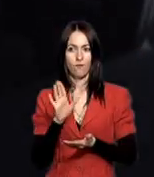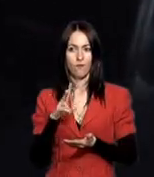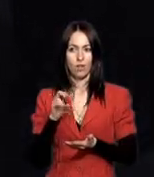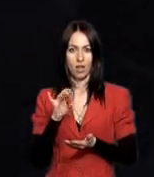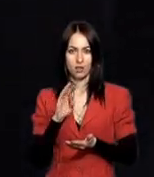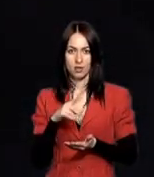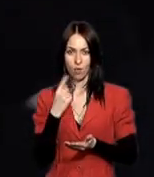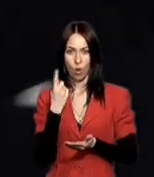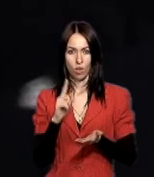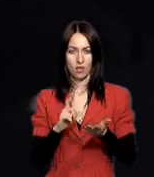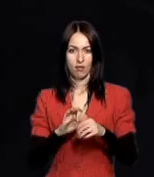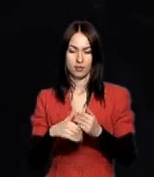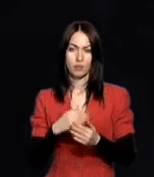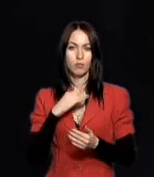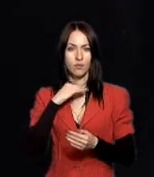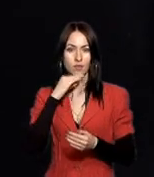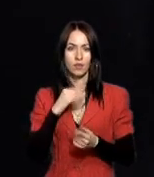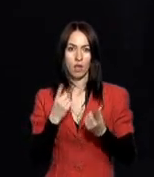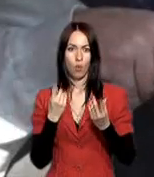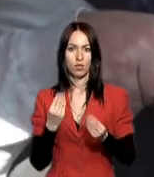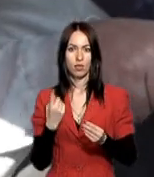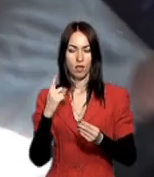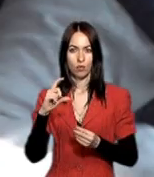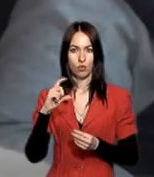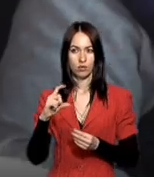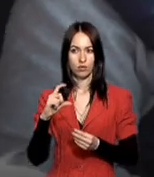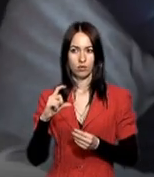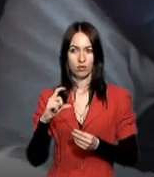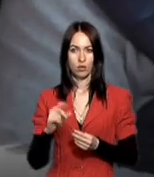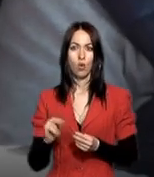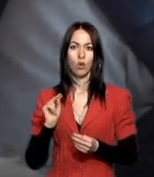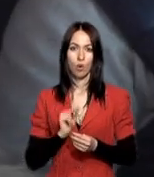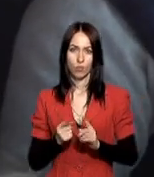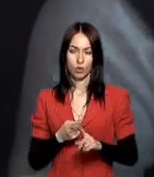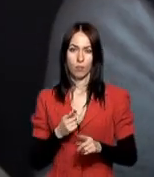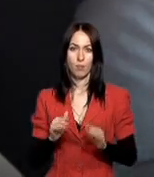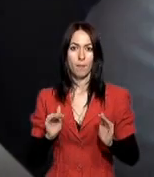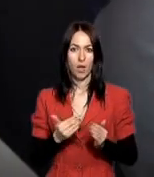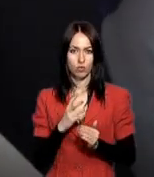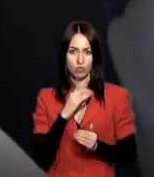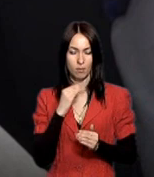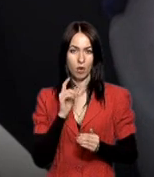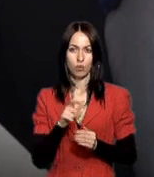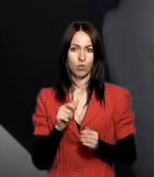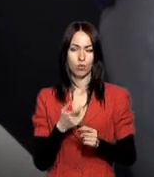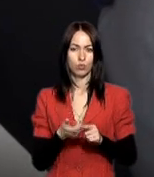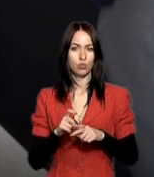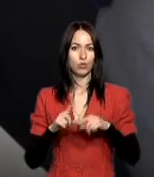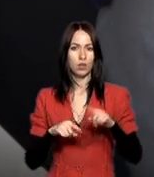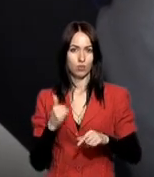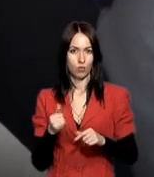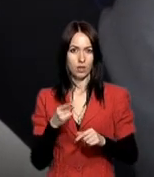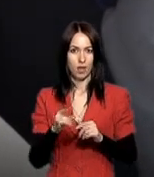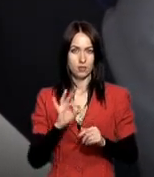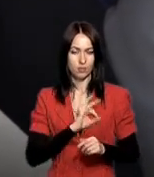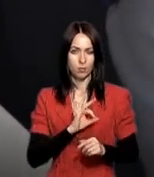одного антисептика йому вистачає на день. Роботи, по-перше, стало менше набагато, люди не так часто тепер виїжджають. Але